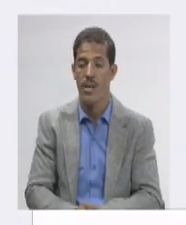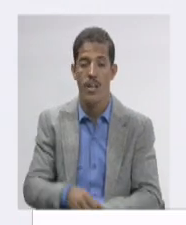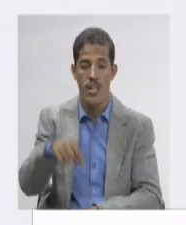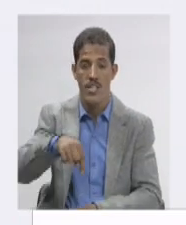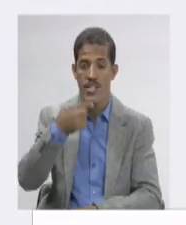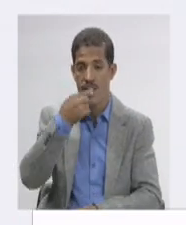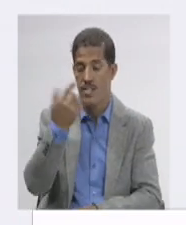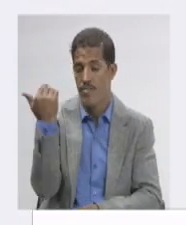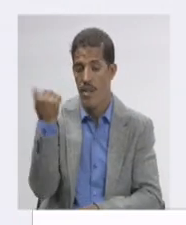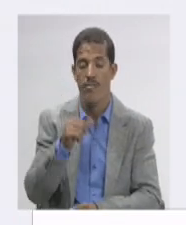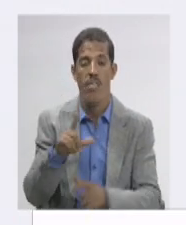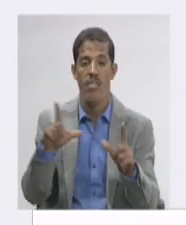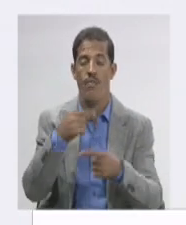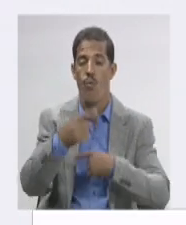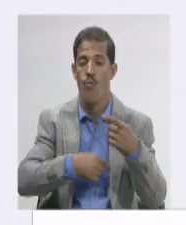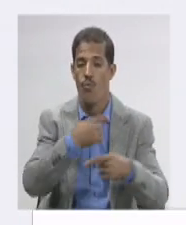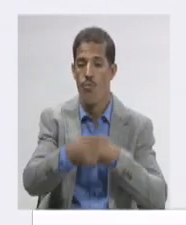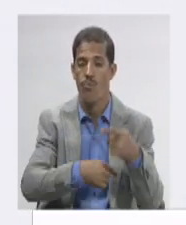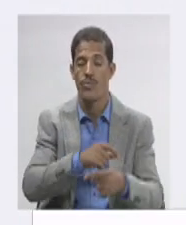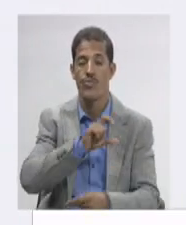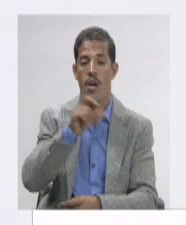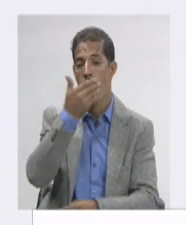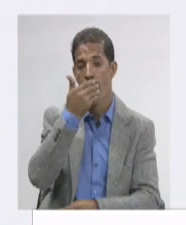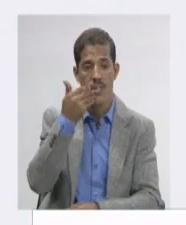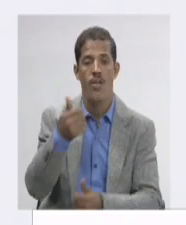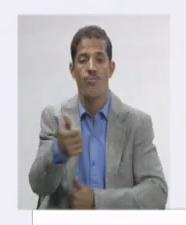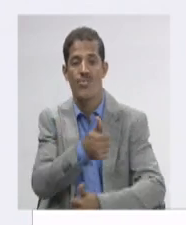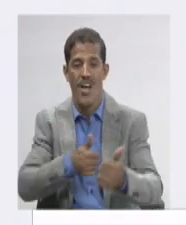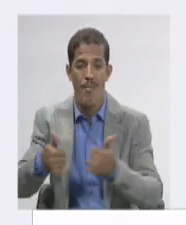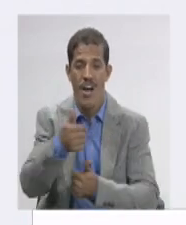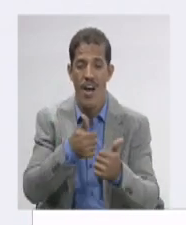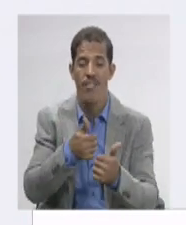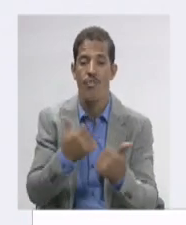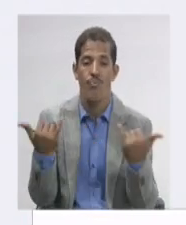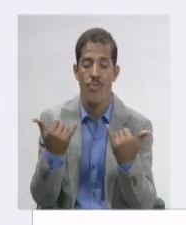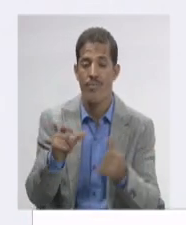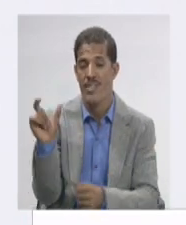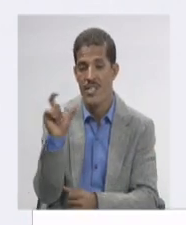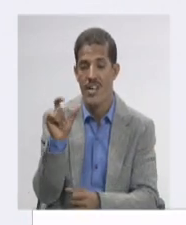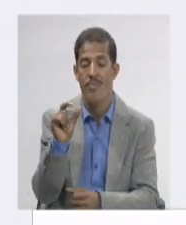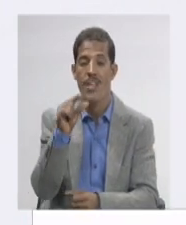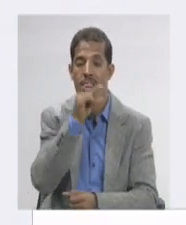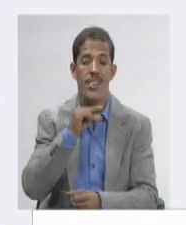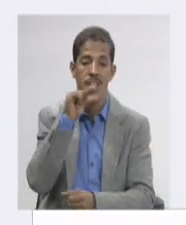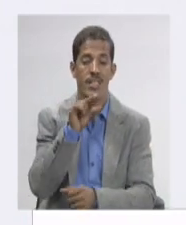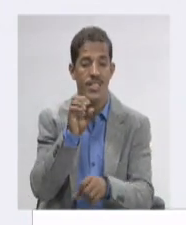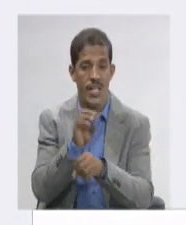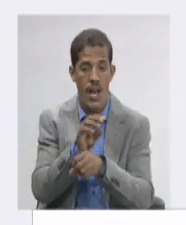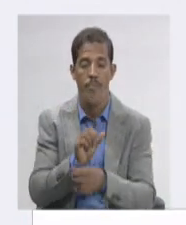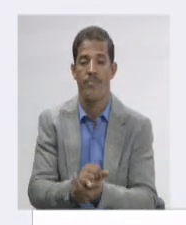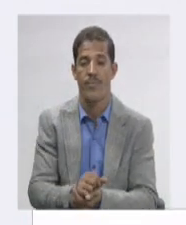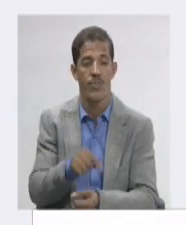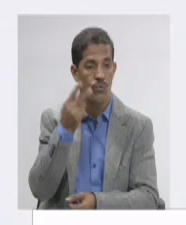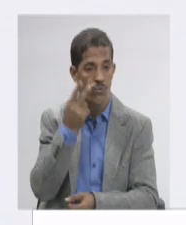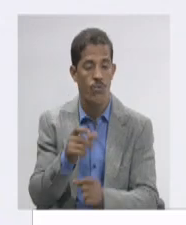الموريتانيه باستمرار على احياء وترقيه وتثمين وصيانه هذه الهويه يعد ترجمه واضحه